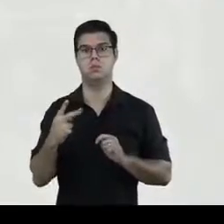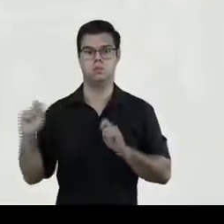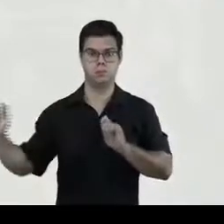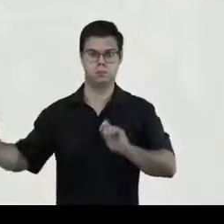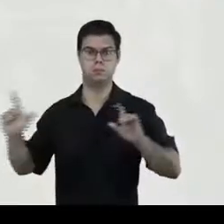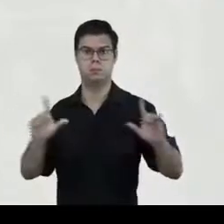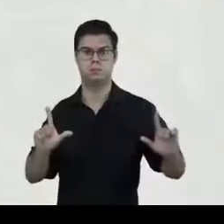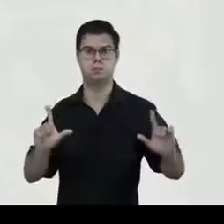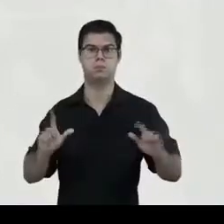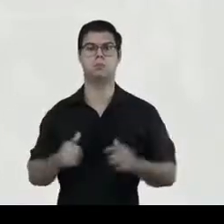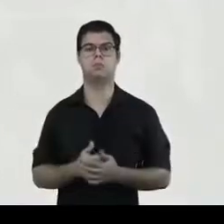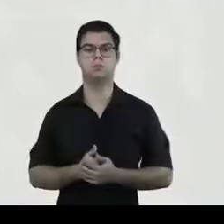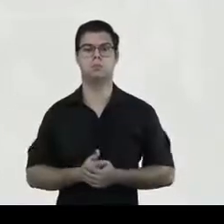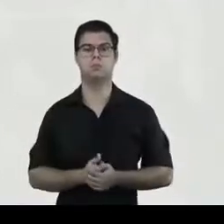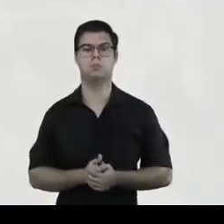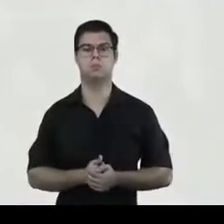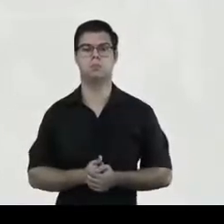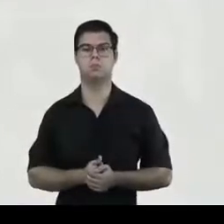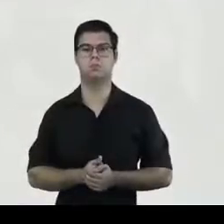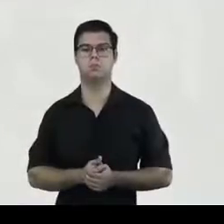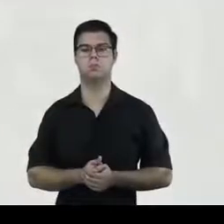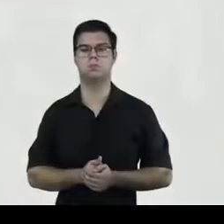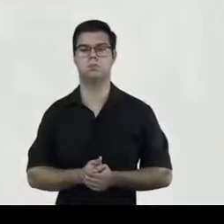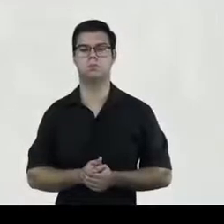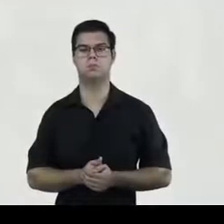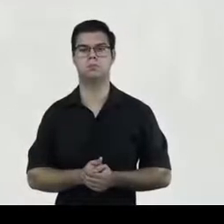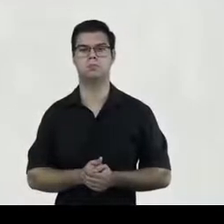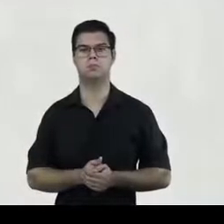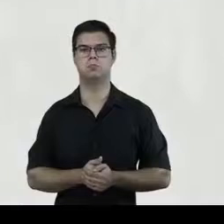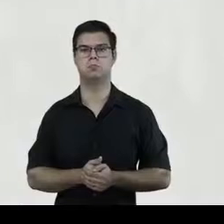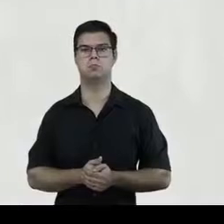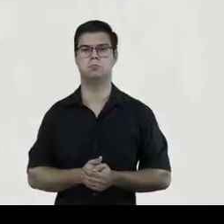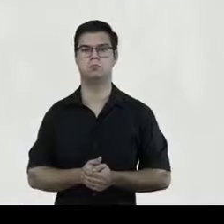Voilà. Et elle nous explique